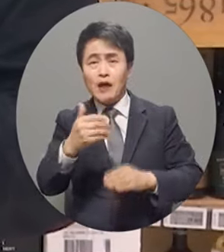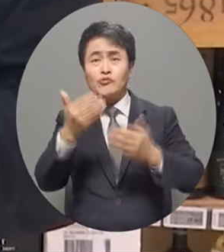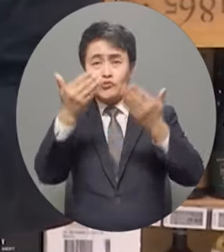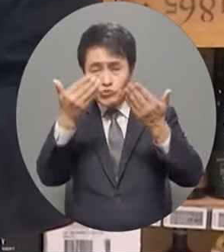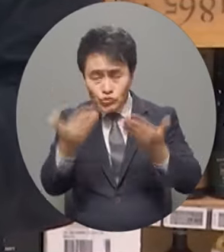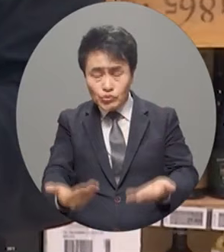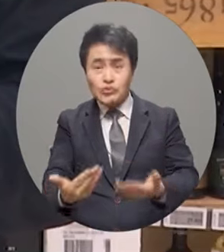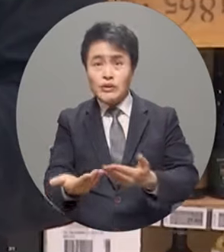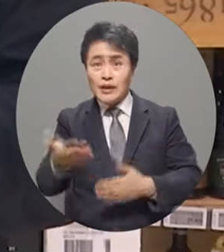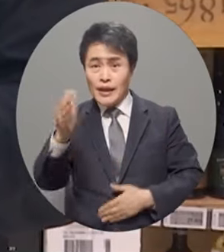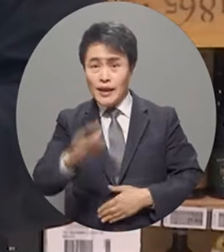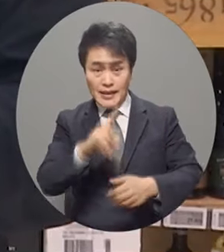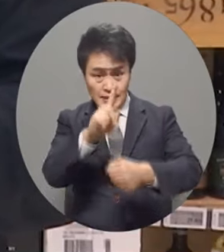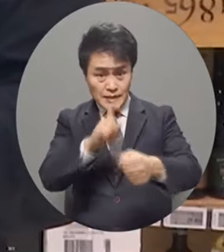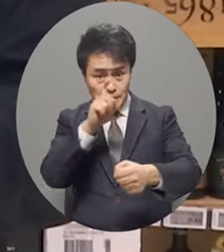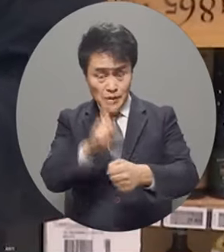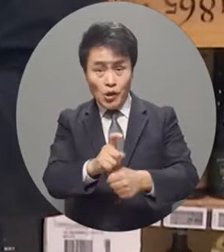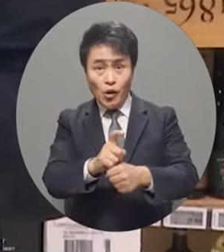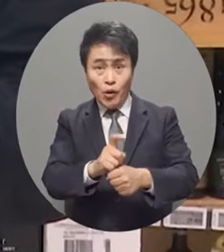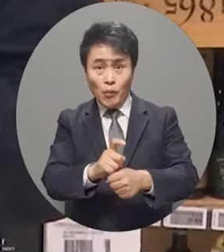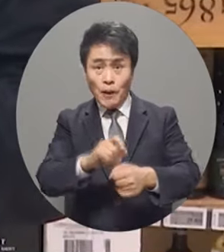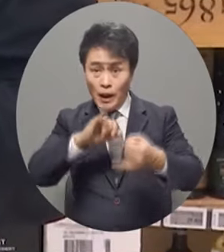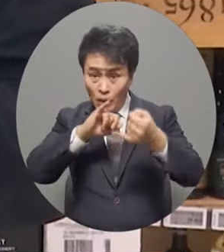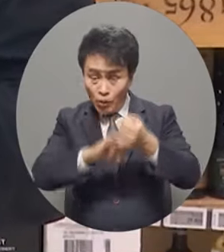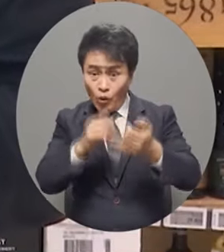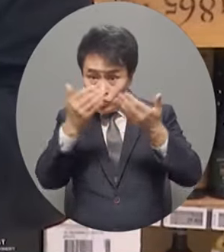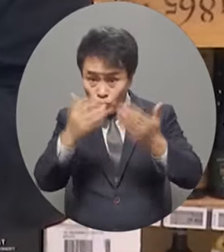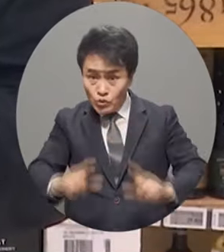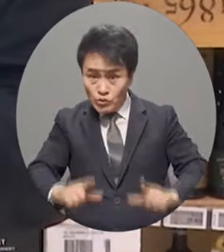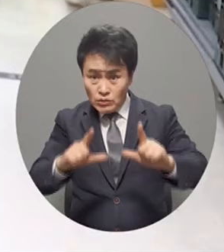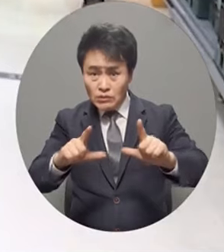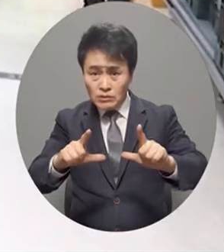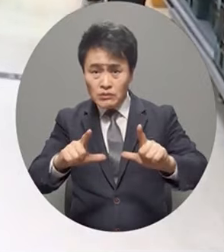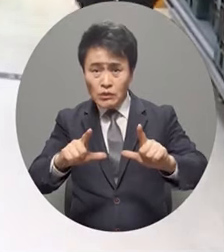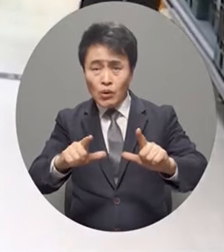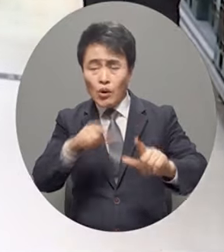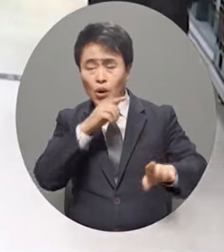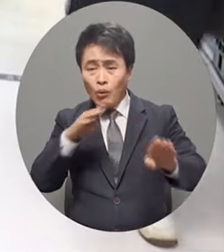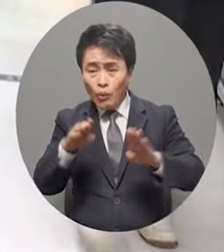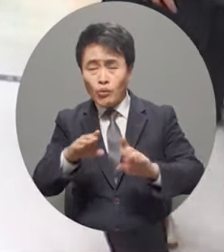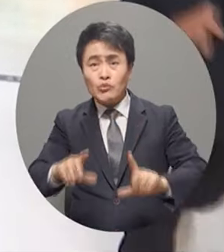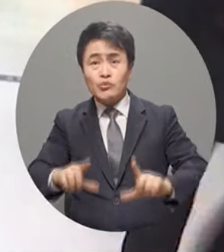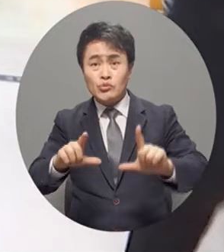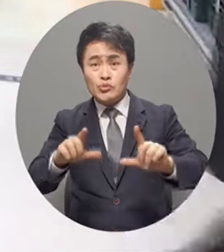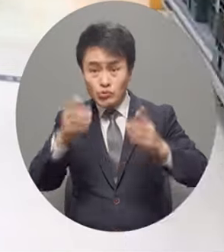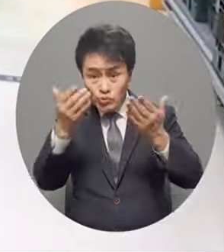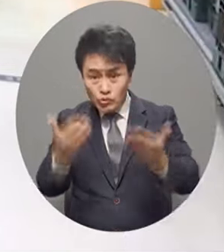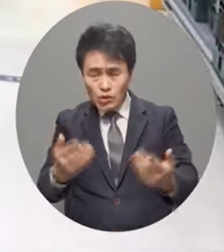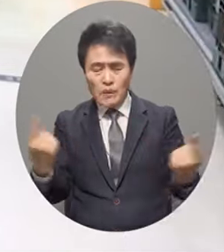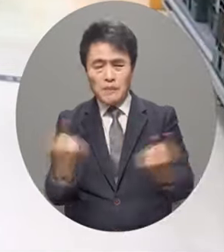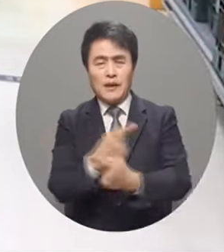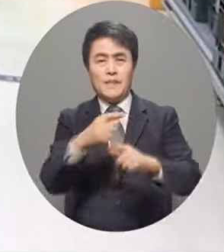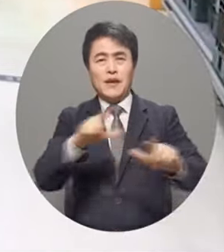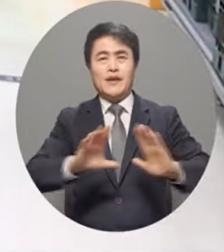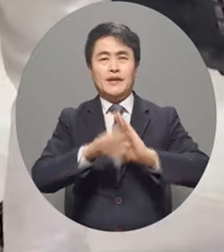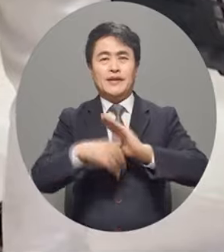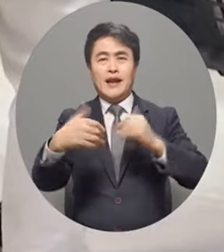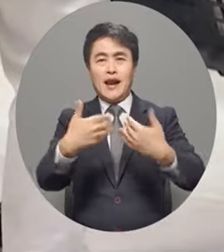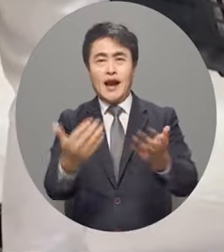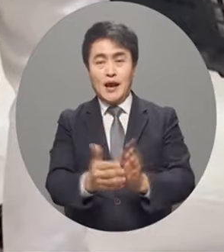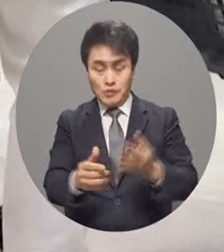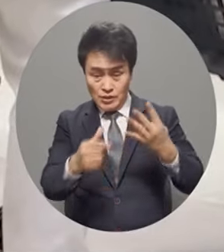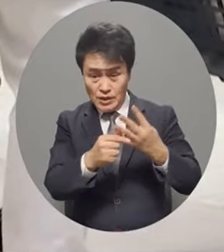해왔는데요. 11년 만에 의무 휴업일을 공휴일에서 평일로 옮기면서 기존 의무 휴업일이던 넷째 주 일요일임에도